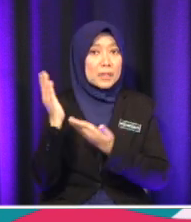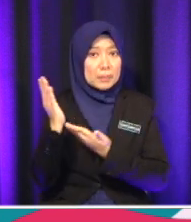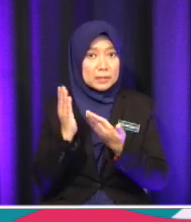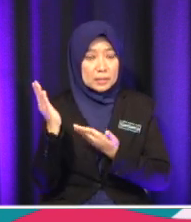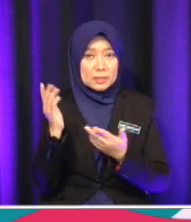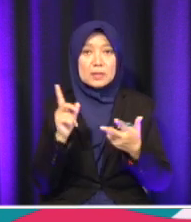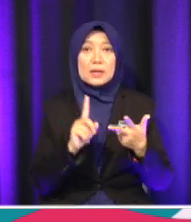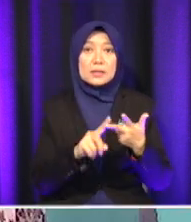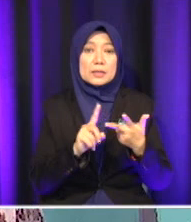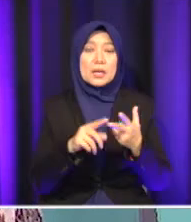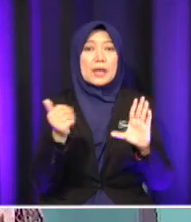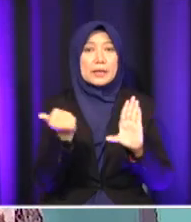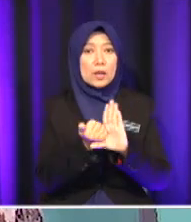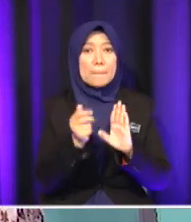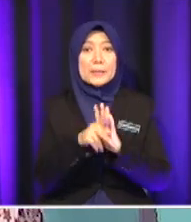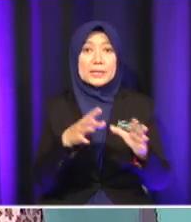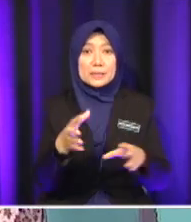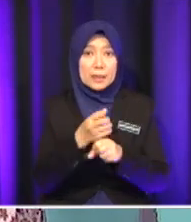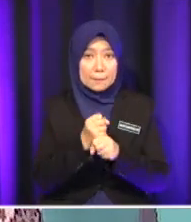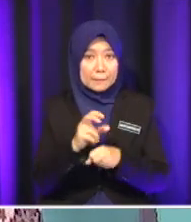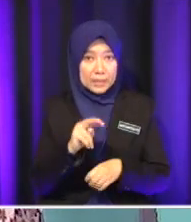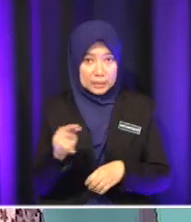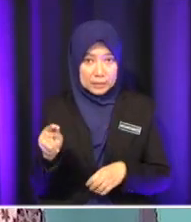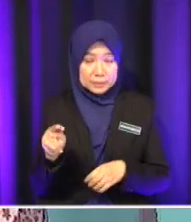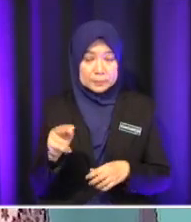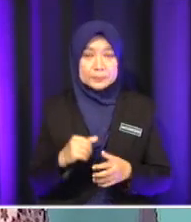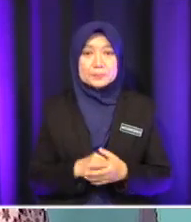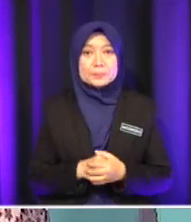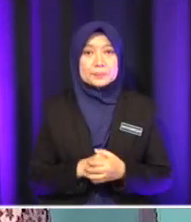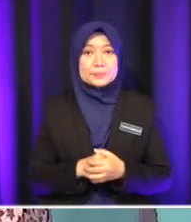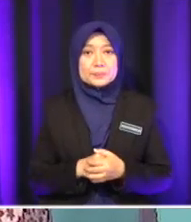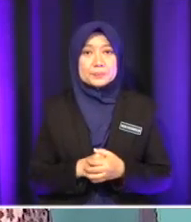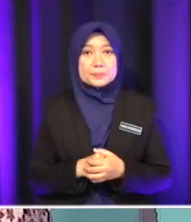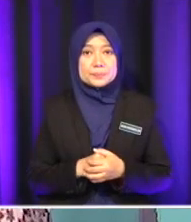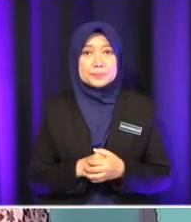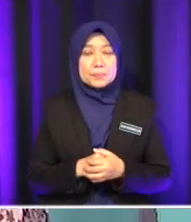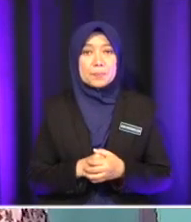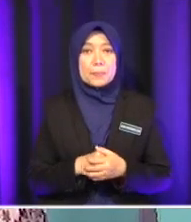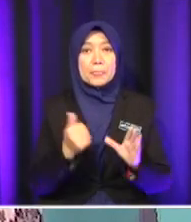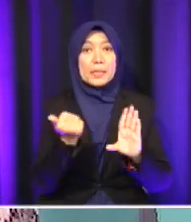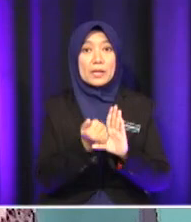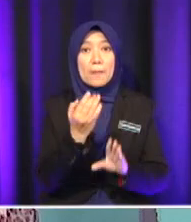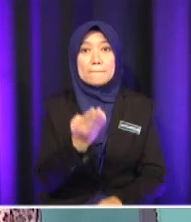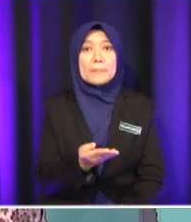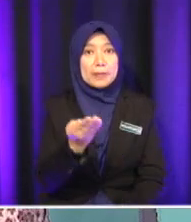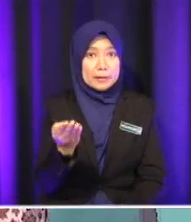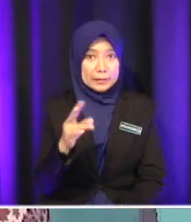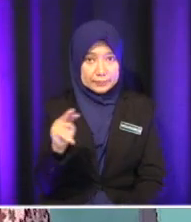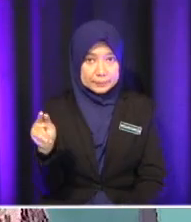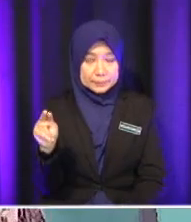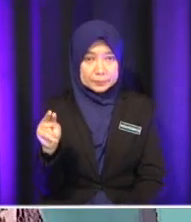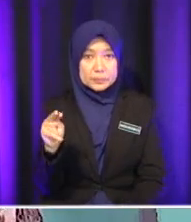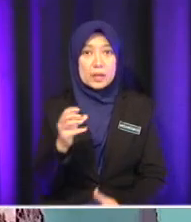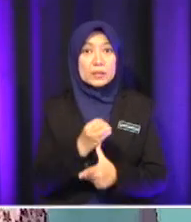account pendapatan Oke kita pergi kepada ikon barangan ataupun account